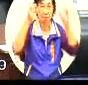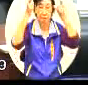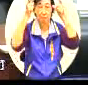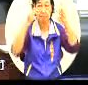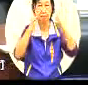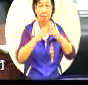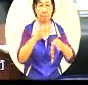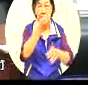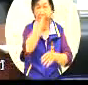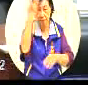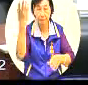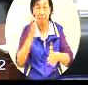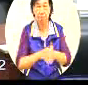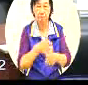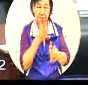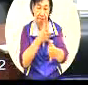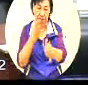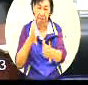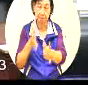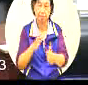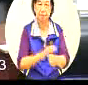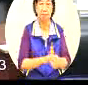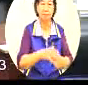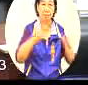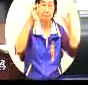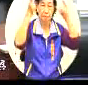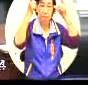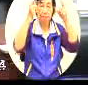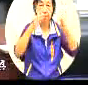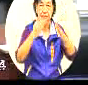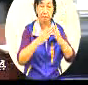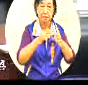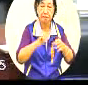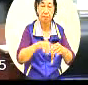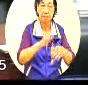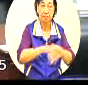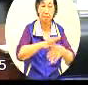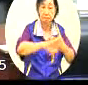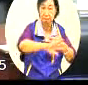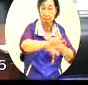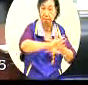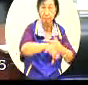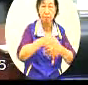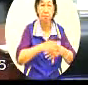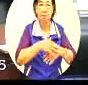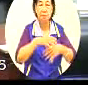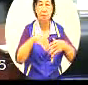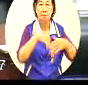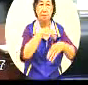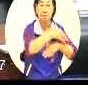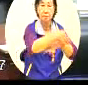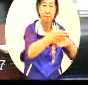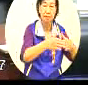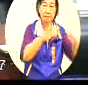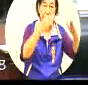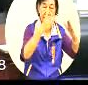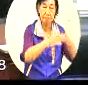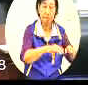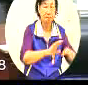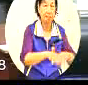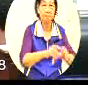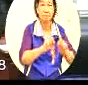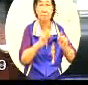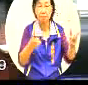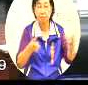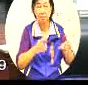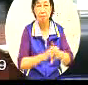高雄市的薪资结构可能没有其他的都来的高，然后但是高雄市的房价目前看起来又一直